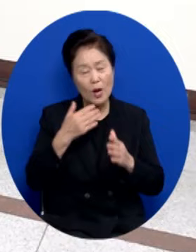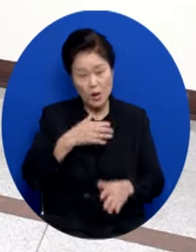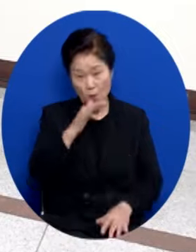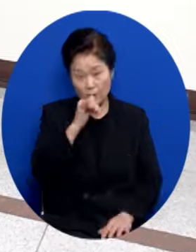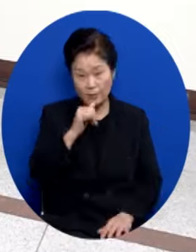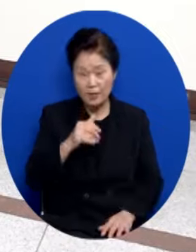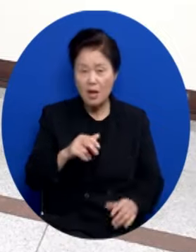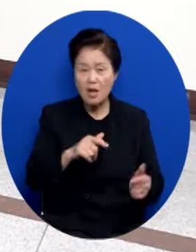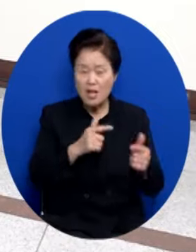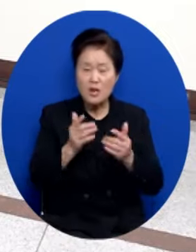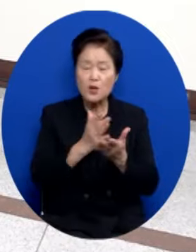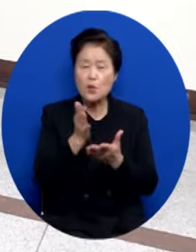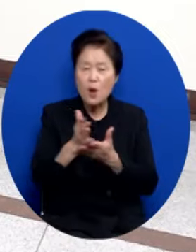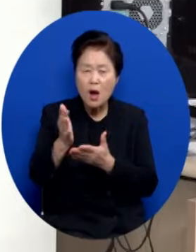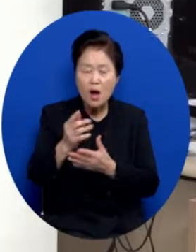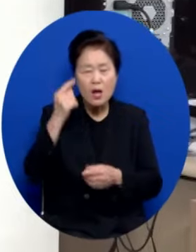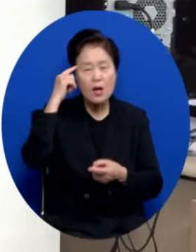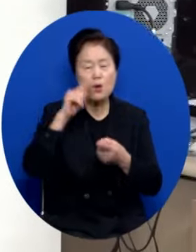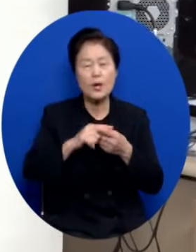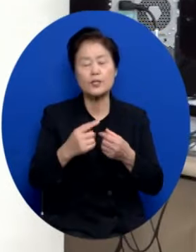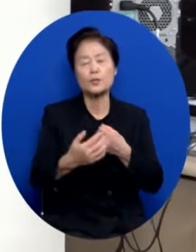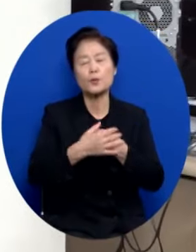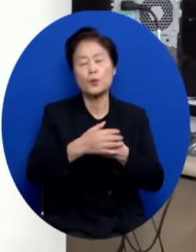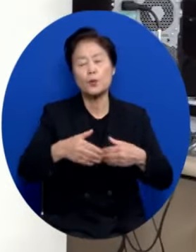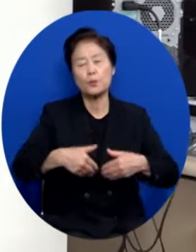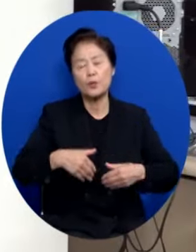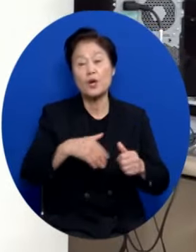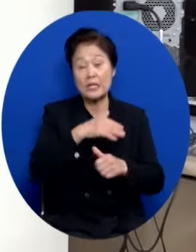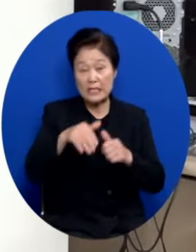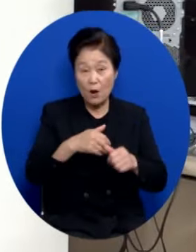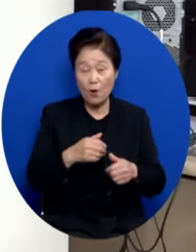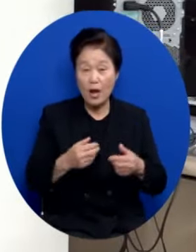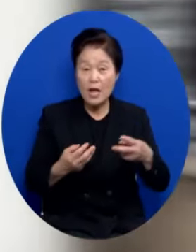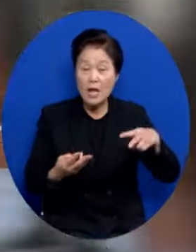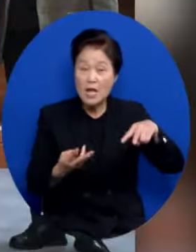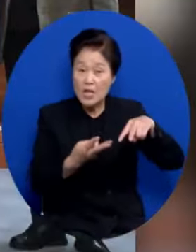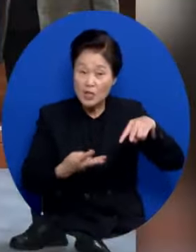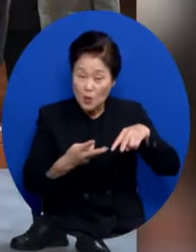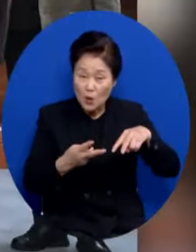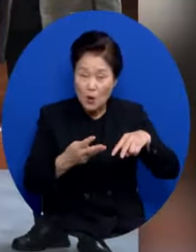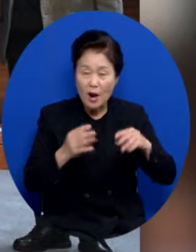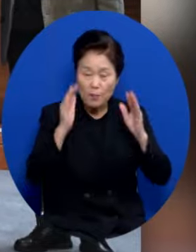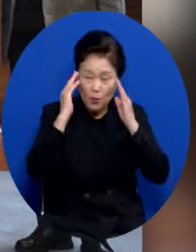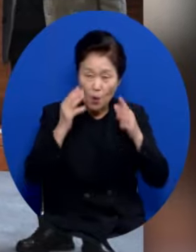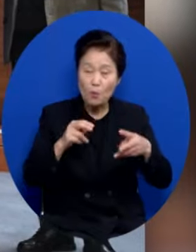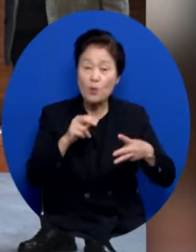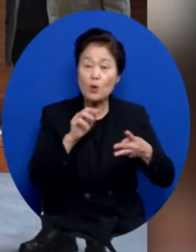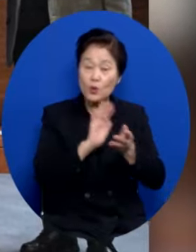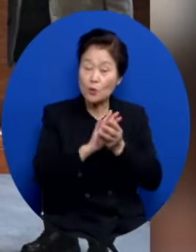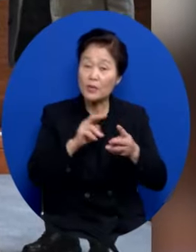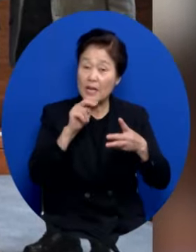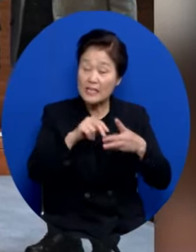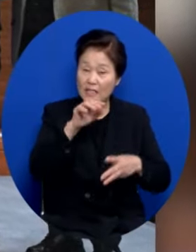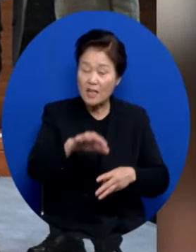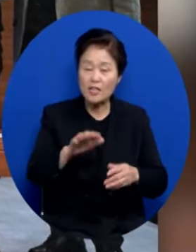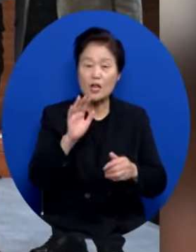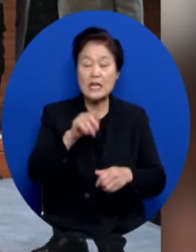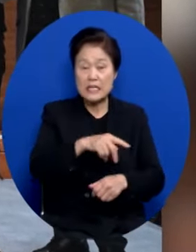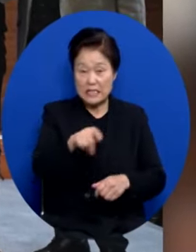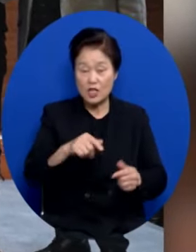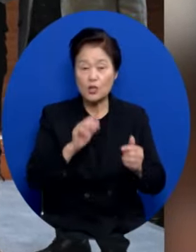대한 각계각층의 관심과 지원이 필요한 상황인데 실로암 시청각장애인 학습지원센터는 앞으로도 이들을 돕기